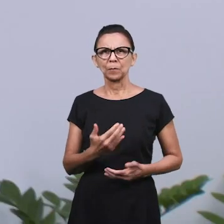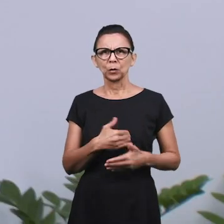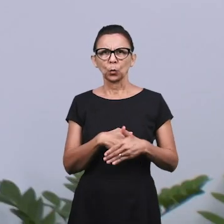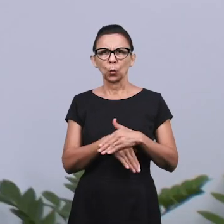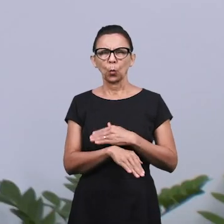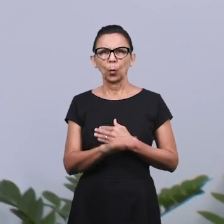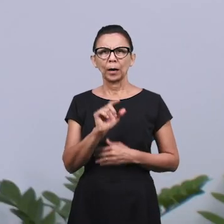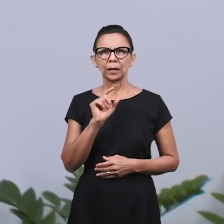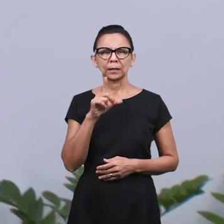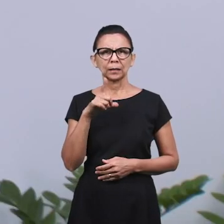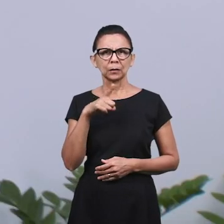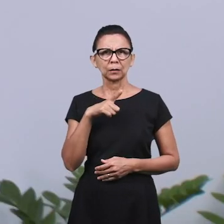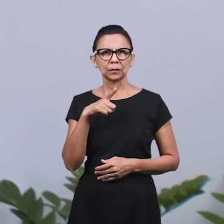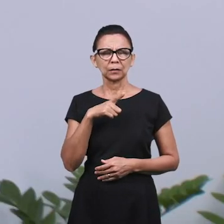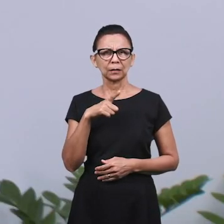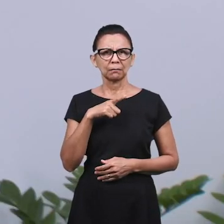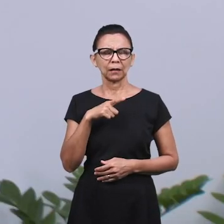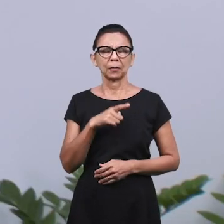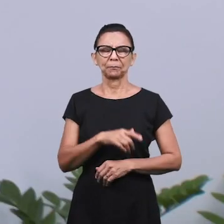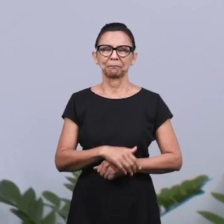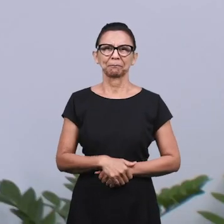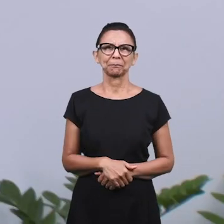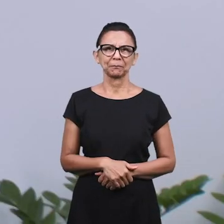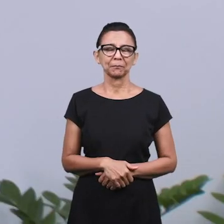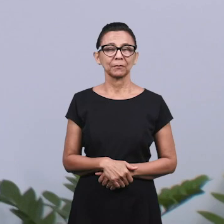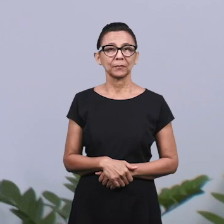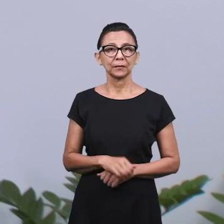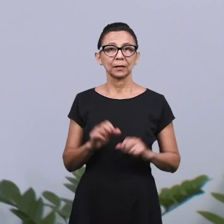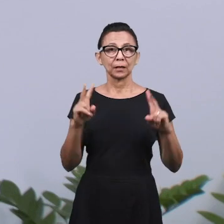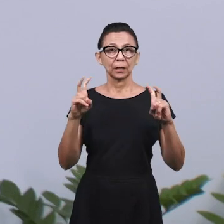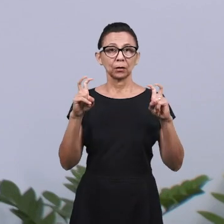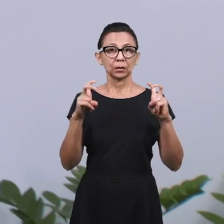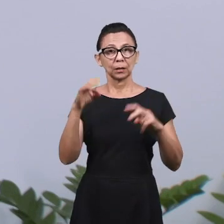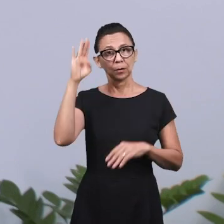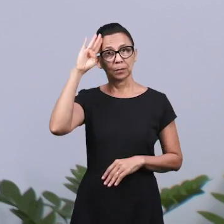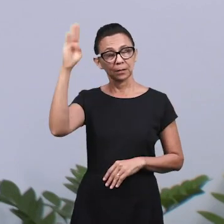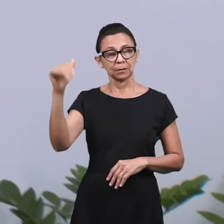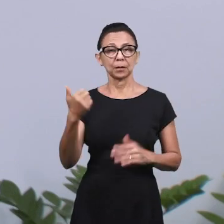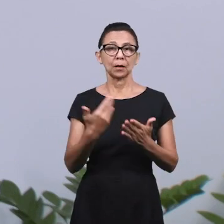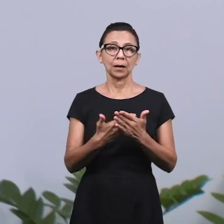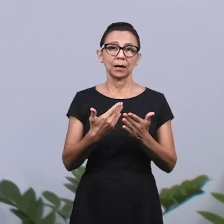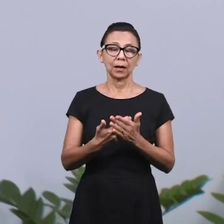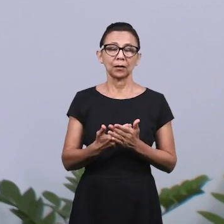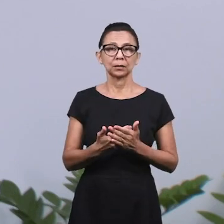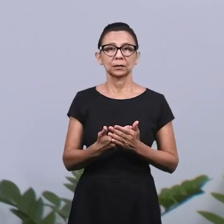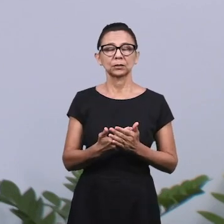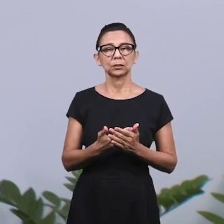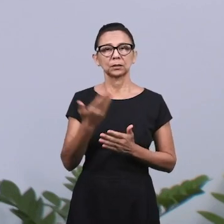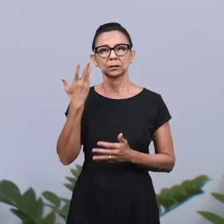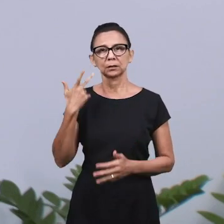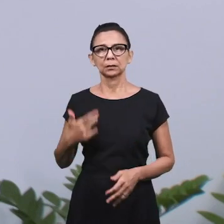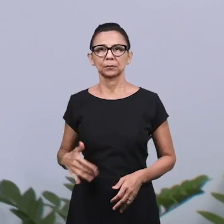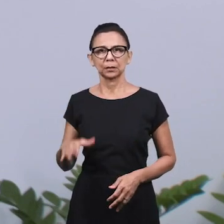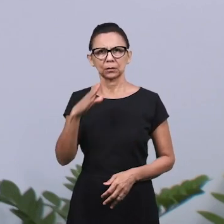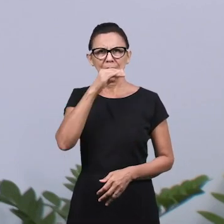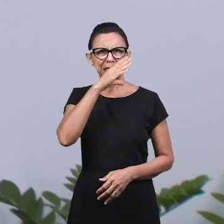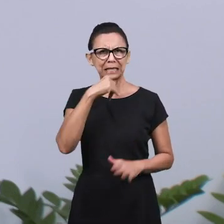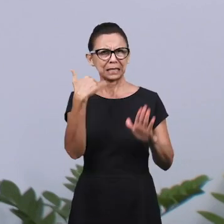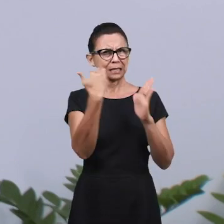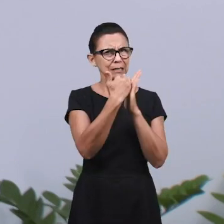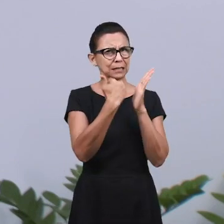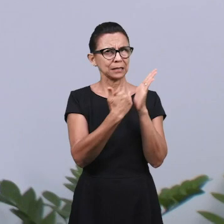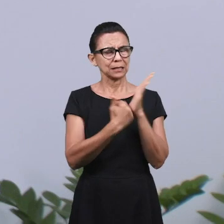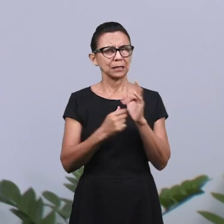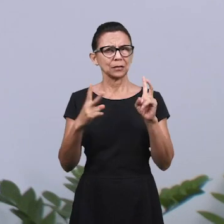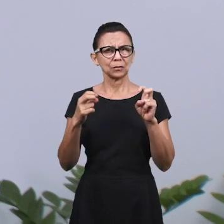Retiens ce que vous avez. Ça, c'est la thématique principale des études des enfants intermédiaires et adolescents. Et une